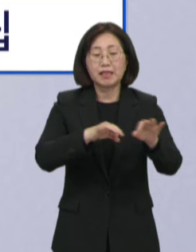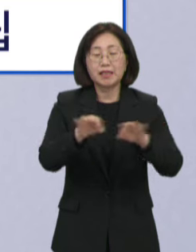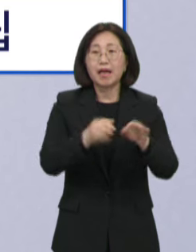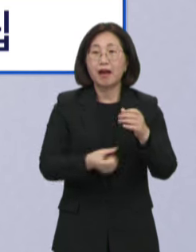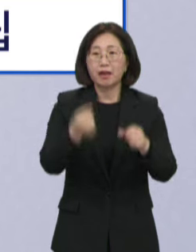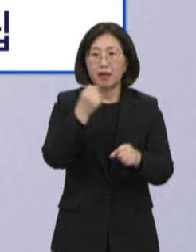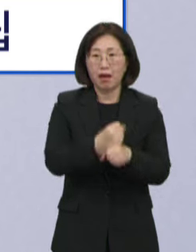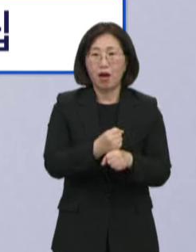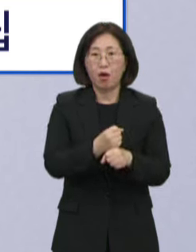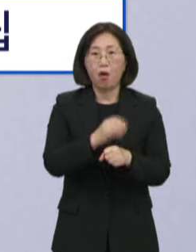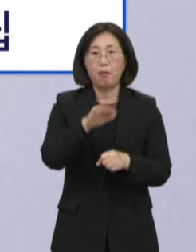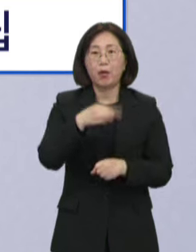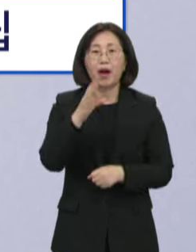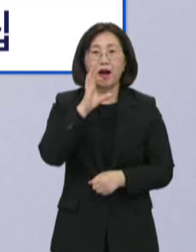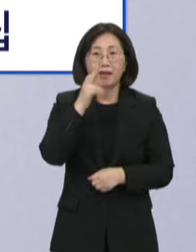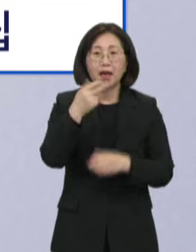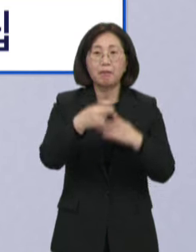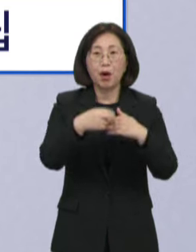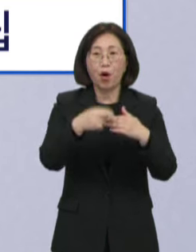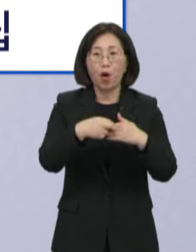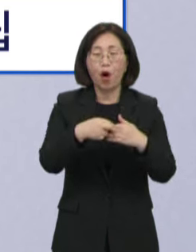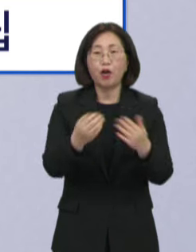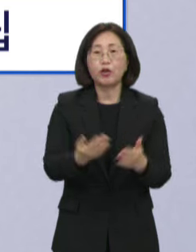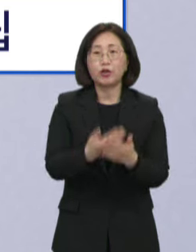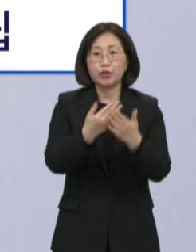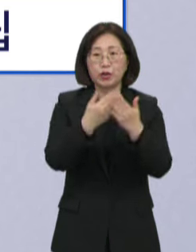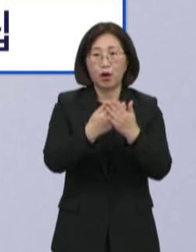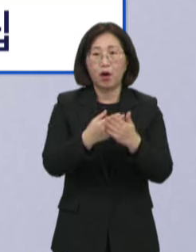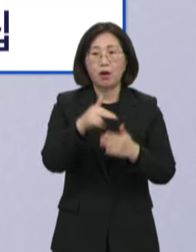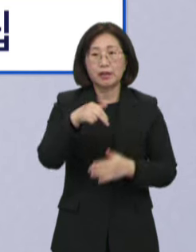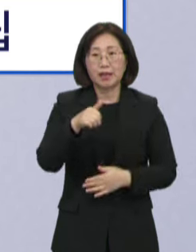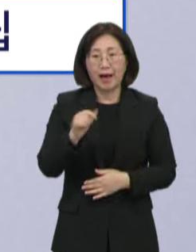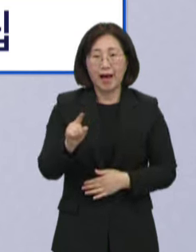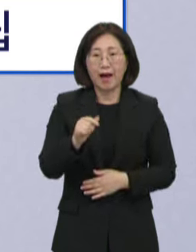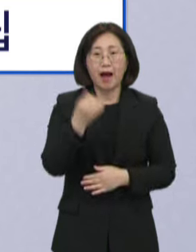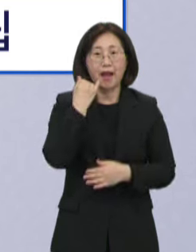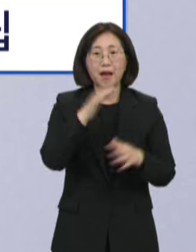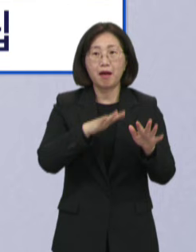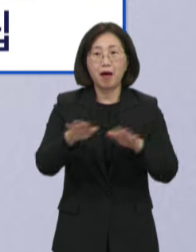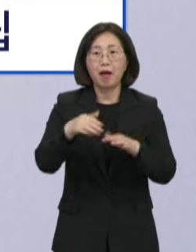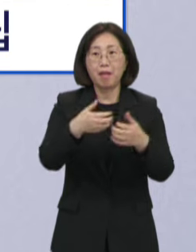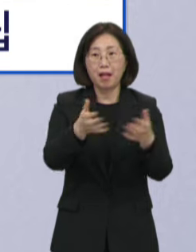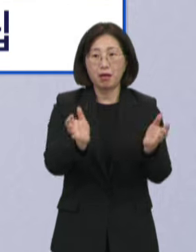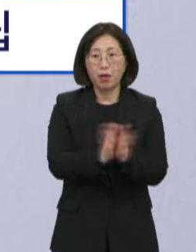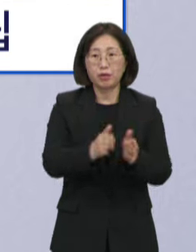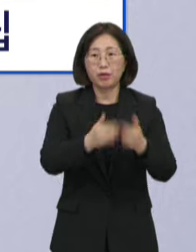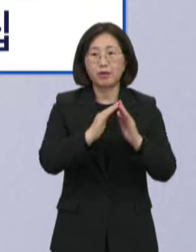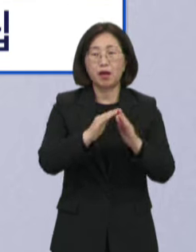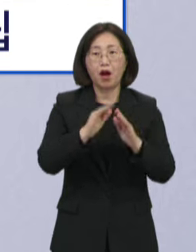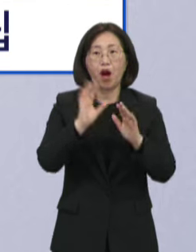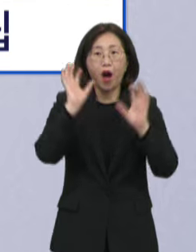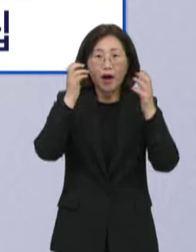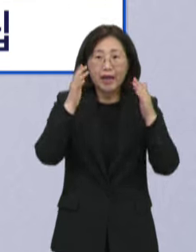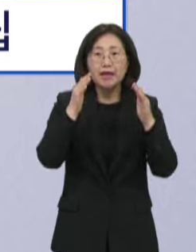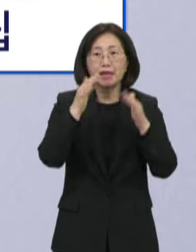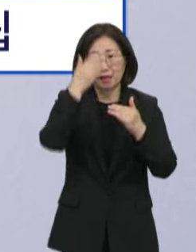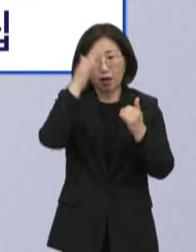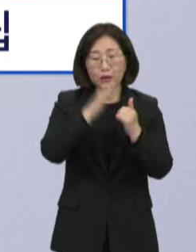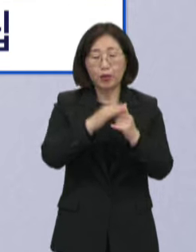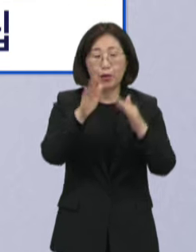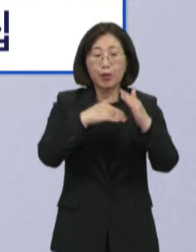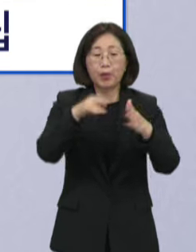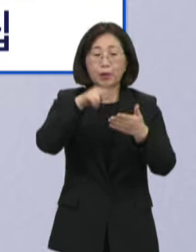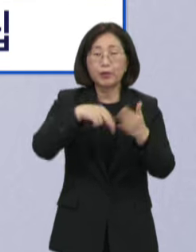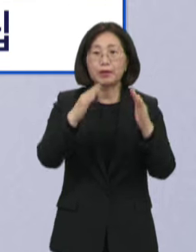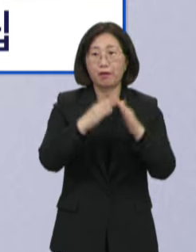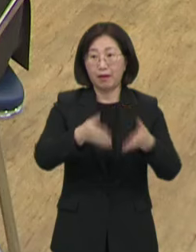재건, 보령 아산병원 지역 거점병원 육성, 장항 해양 바이오밸리 조성, 보령 어린이 청소년 공공도서관